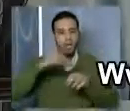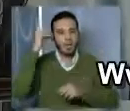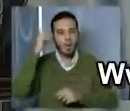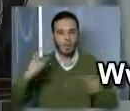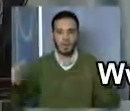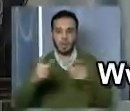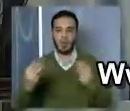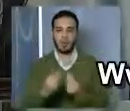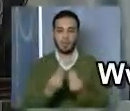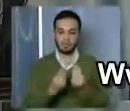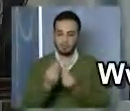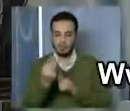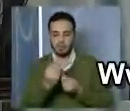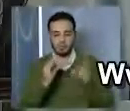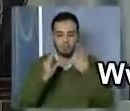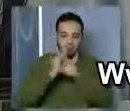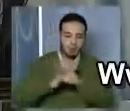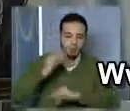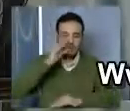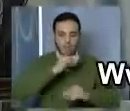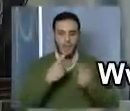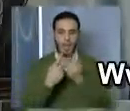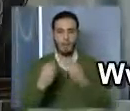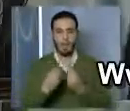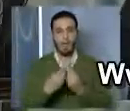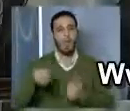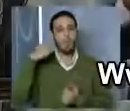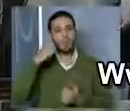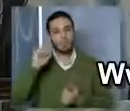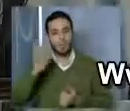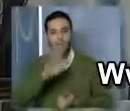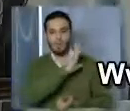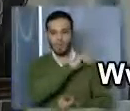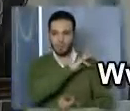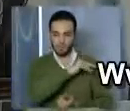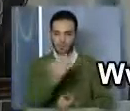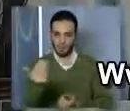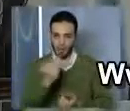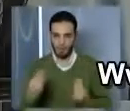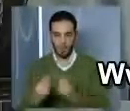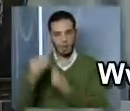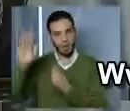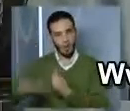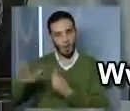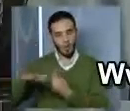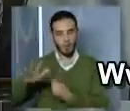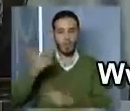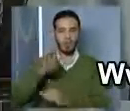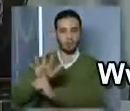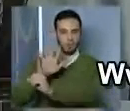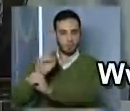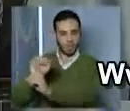في قرار سياسي، فبدأ يتصلوا بياسر عرفات وبالقيادات الفلسطينية الموجودة